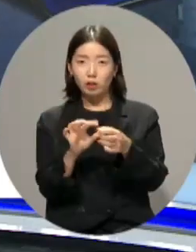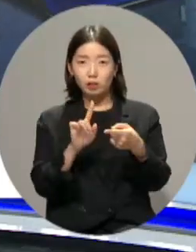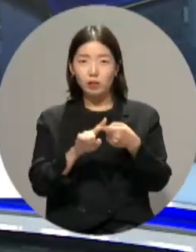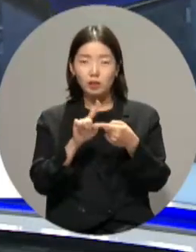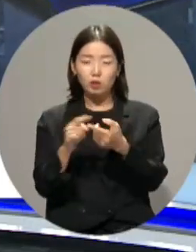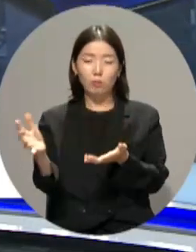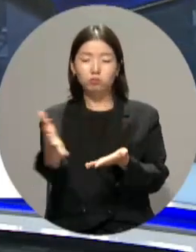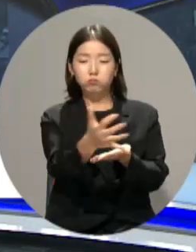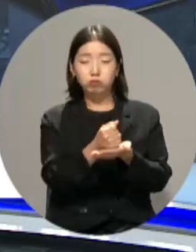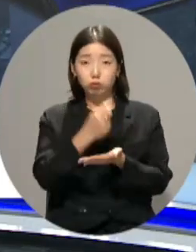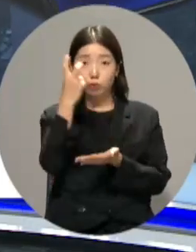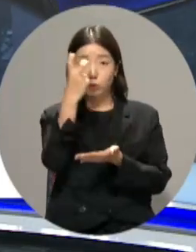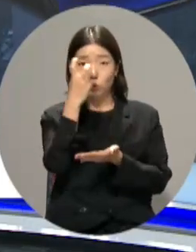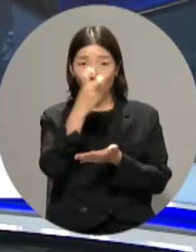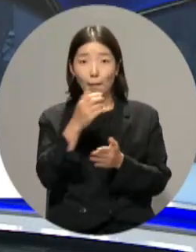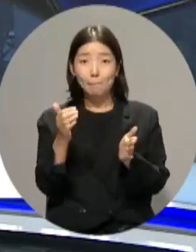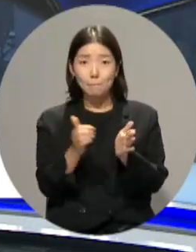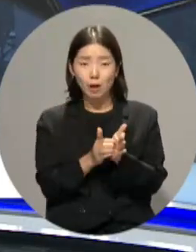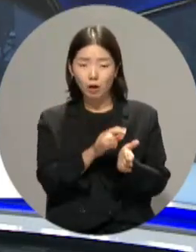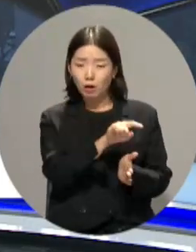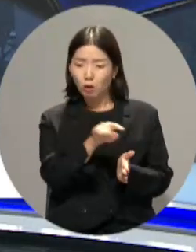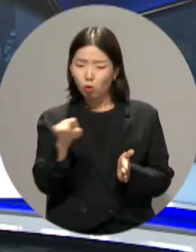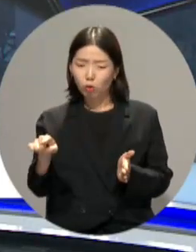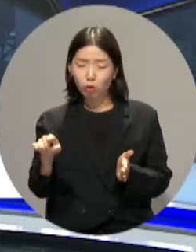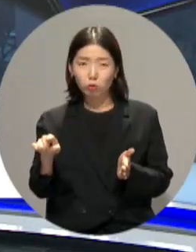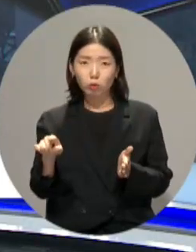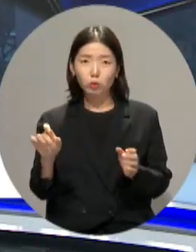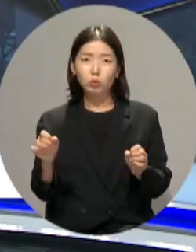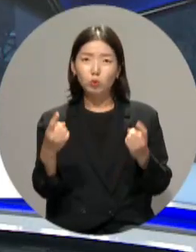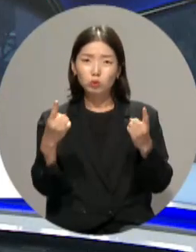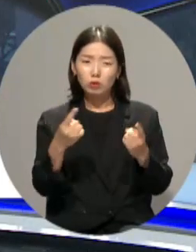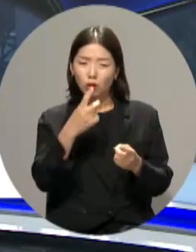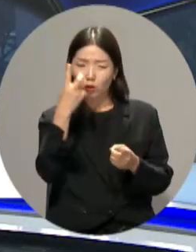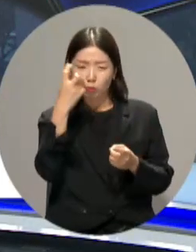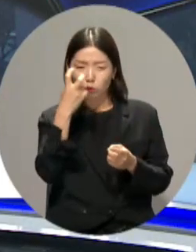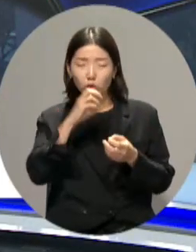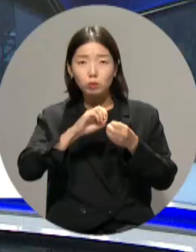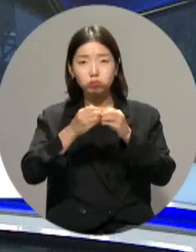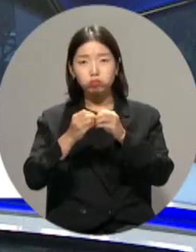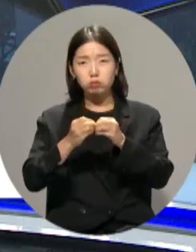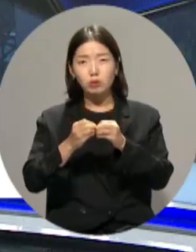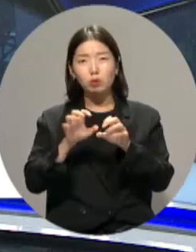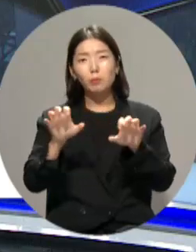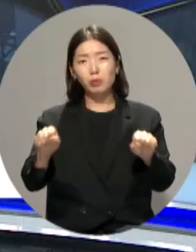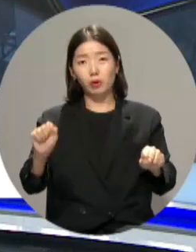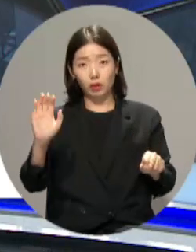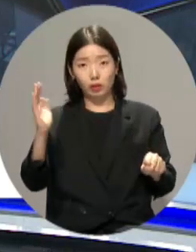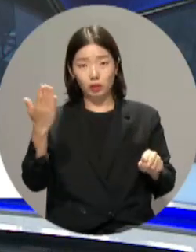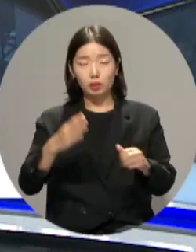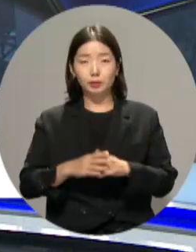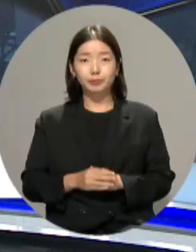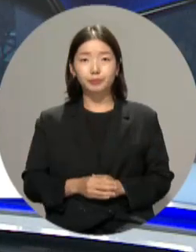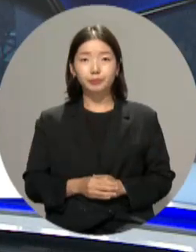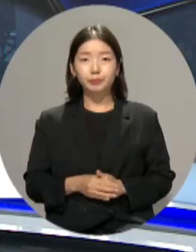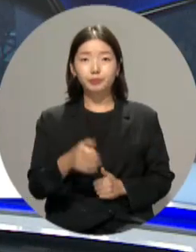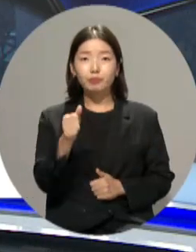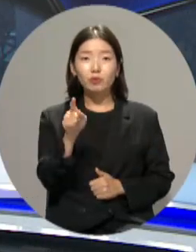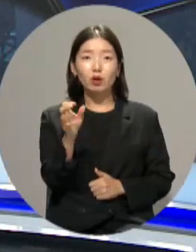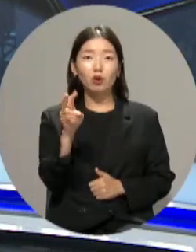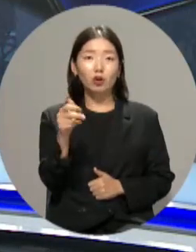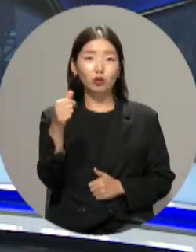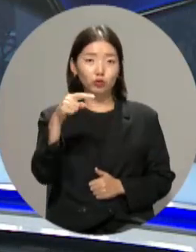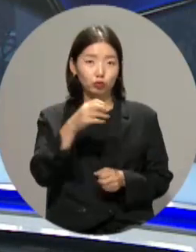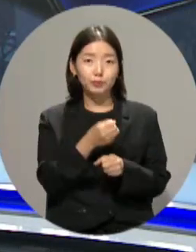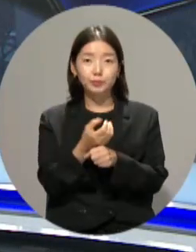압수수색을 버렸는데 2 버치 모두에게서 여론조사 조작 정황을 포착한 것으로 알려졌습니다 허 윤 후